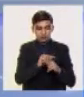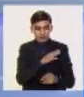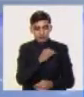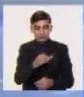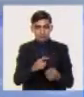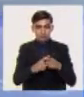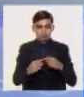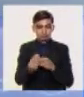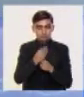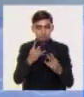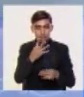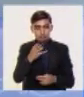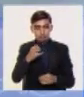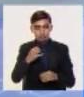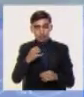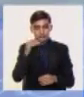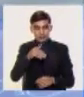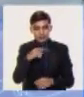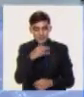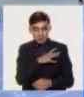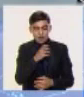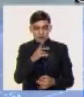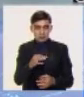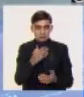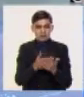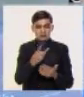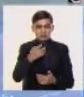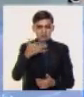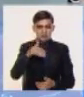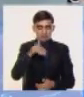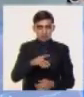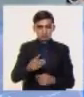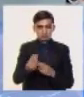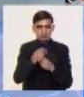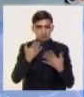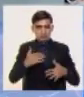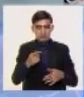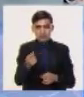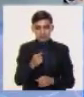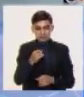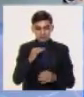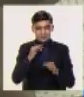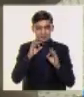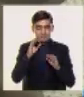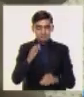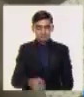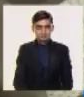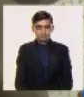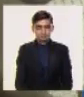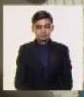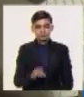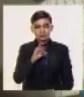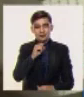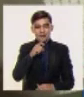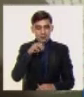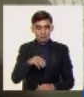с лишним тысяч тенге в месяц им заплатили максимум по 250 тысяч. Людмила Батюшкина разбиралась. Рахат